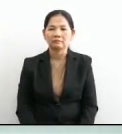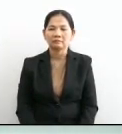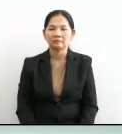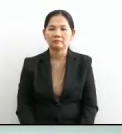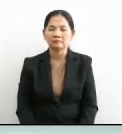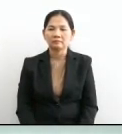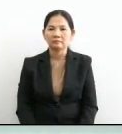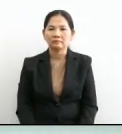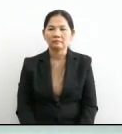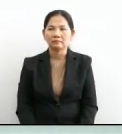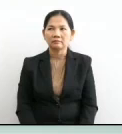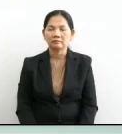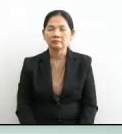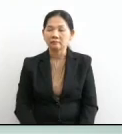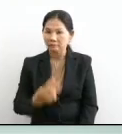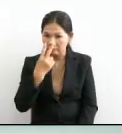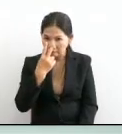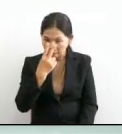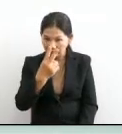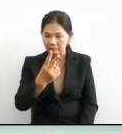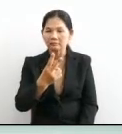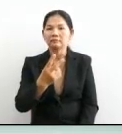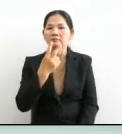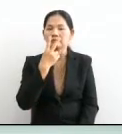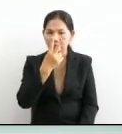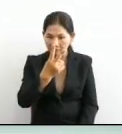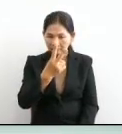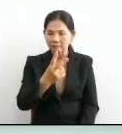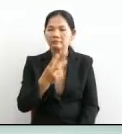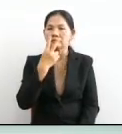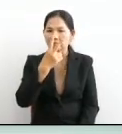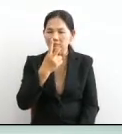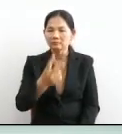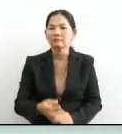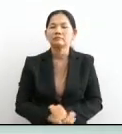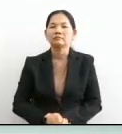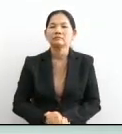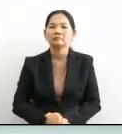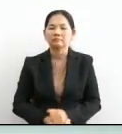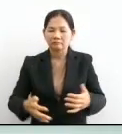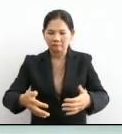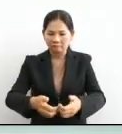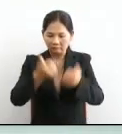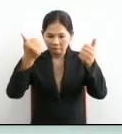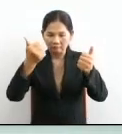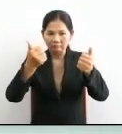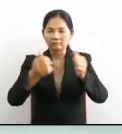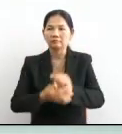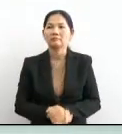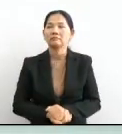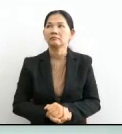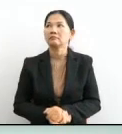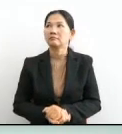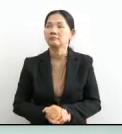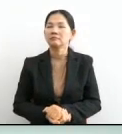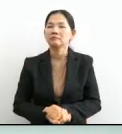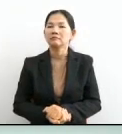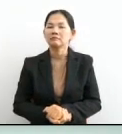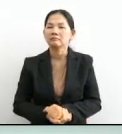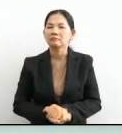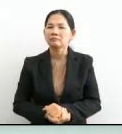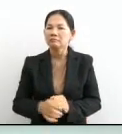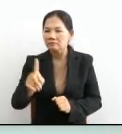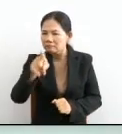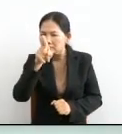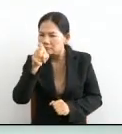chà con lấy chà bà to tiên là con chà chẳng con đai khơn tiên nơi bê đà miên cừu thân nặng chà ra cho cạt làng chà chẳng kê tay tại